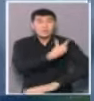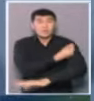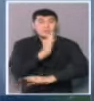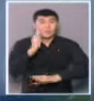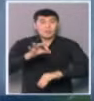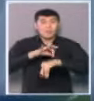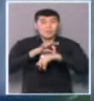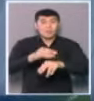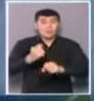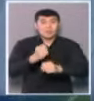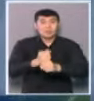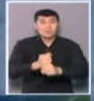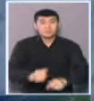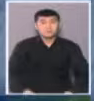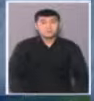салдырды.